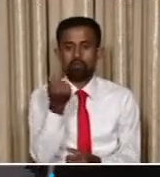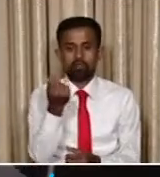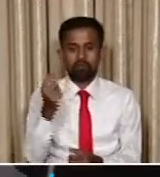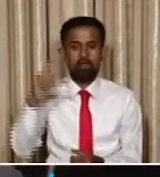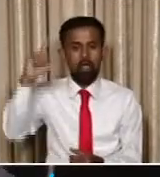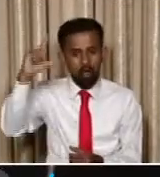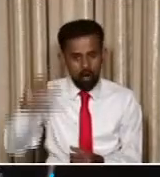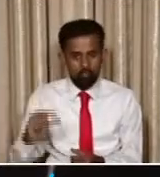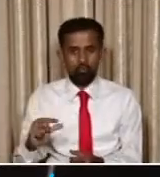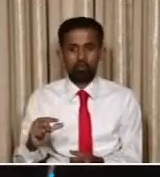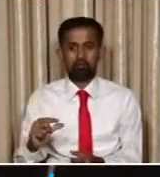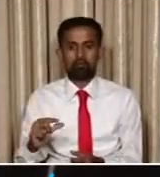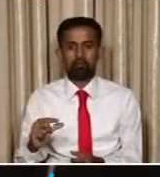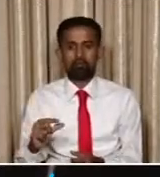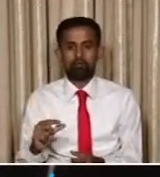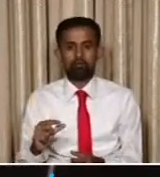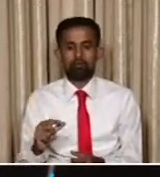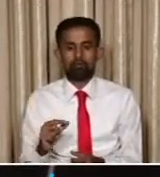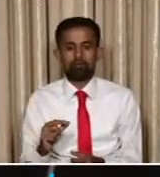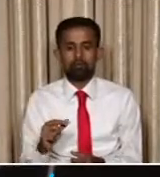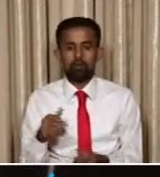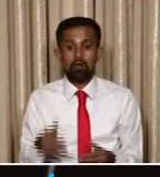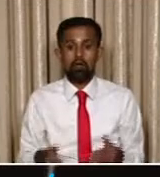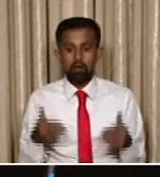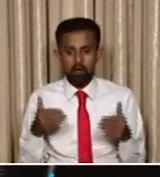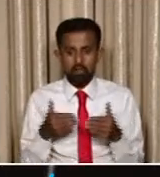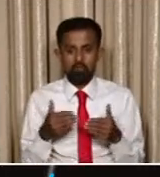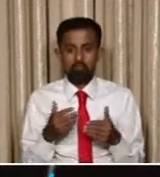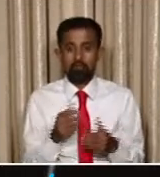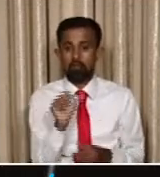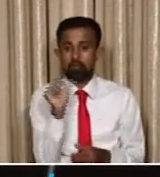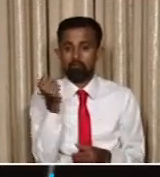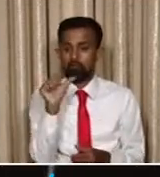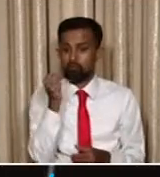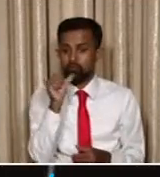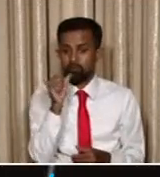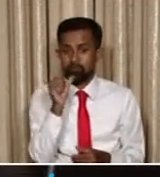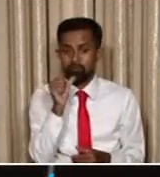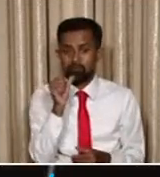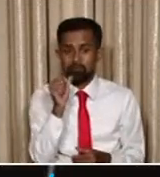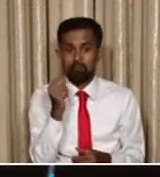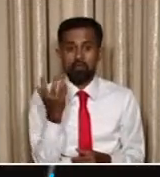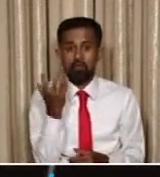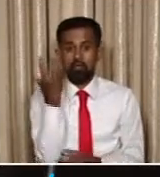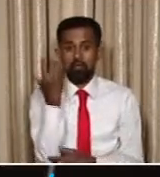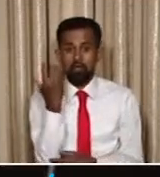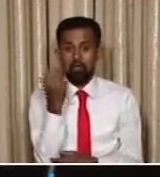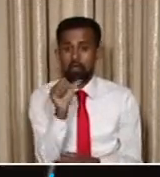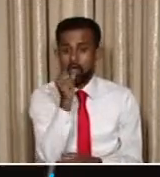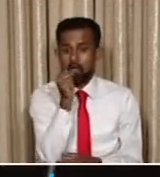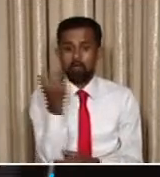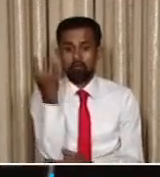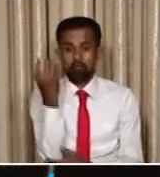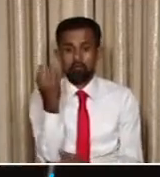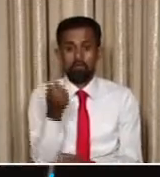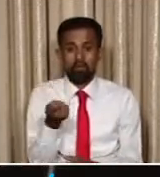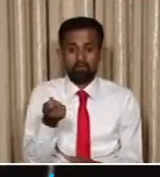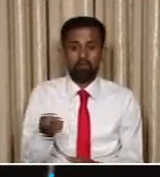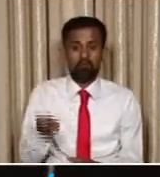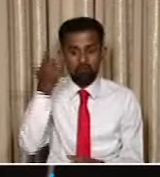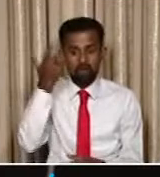කරන්න. මොකද අද වෙලා තියෙන මේ ඇල්කොහොල් මේ මේ මේ ගල්ලරක්කු බෝතලේ හරි අරක්කු බෝතලේ හරි වැඩි